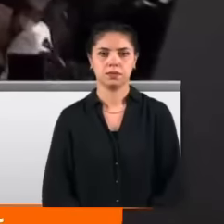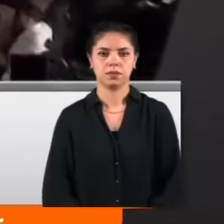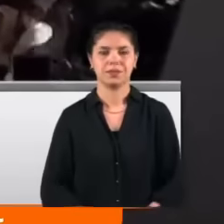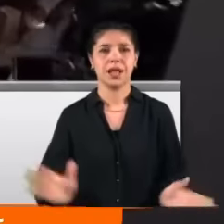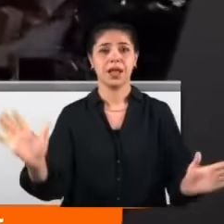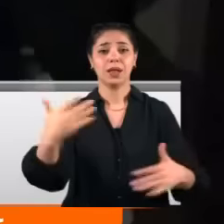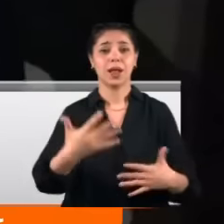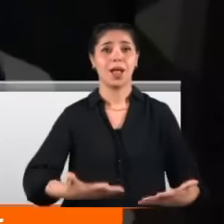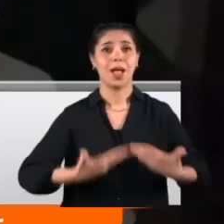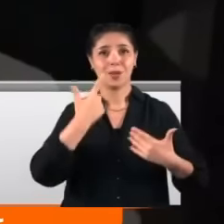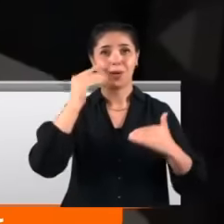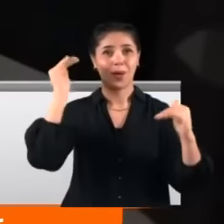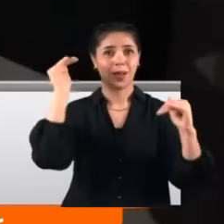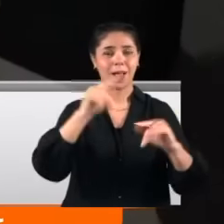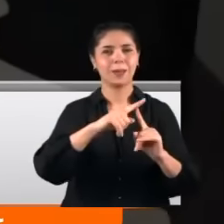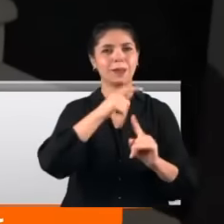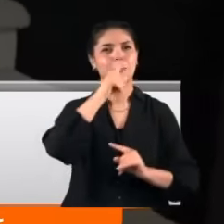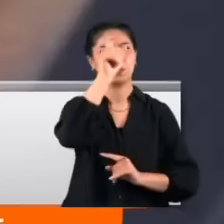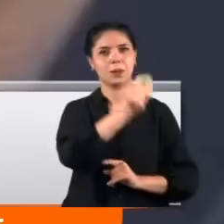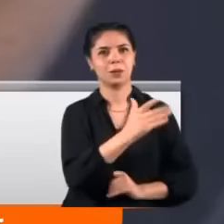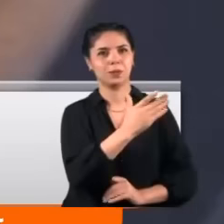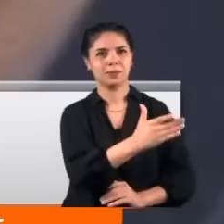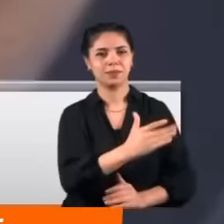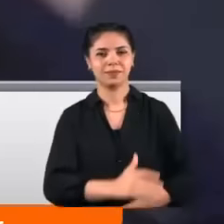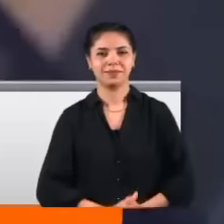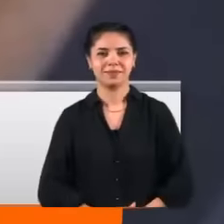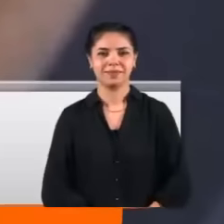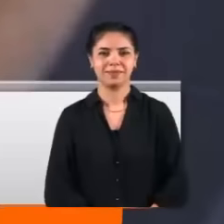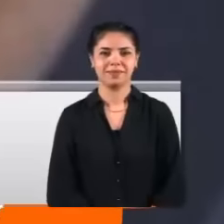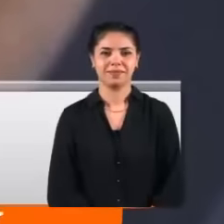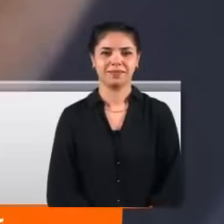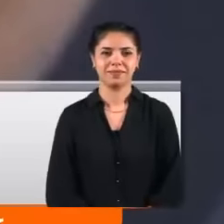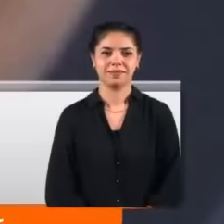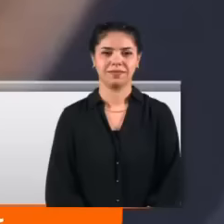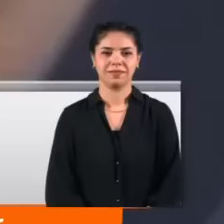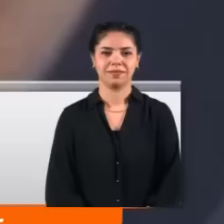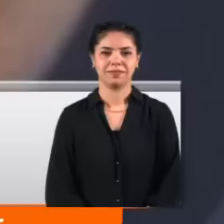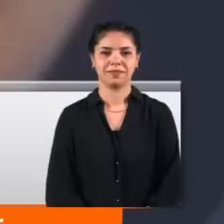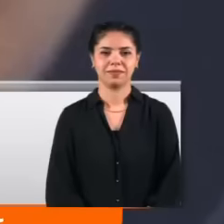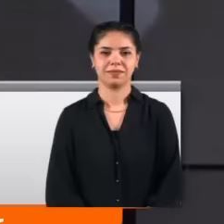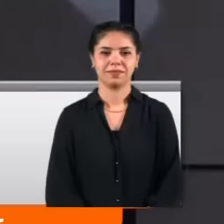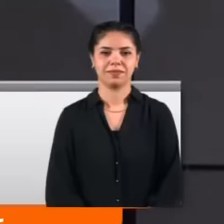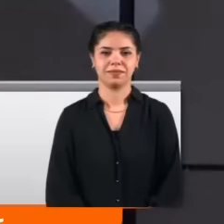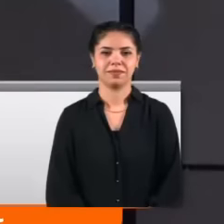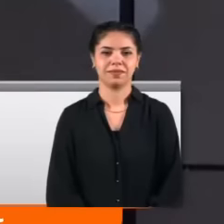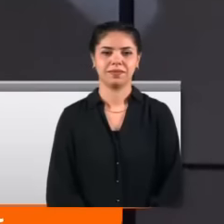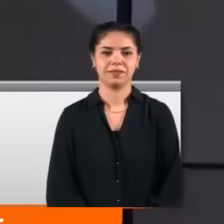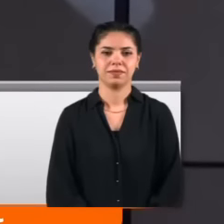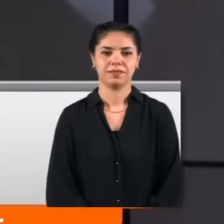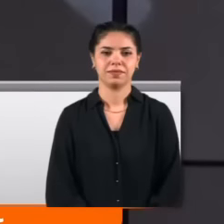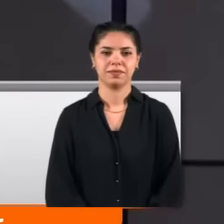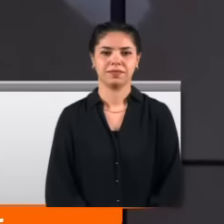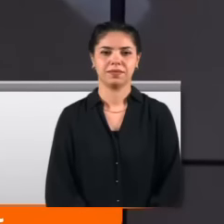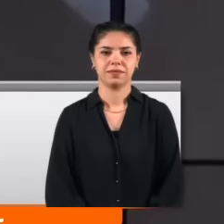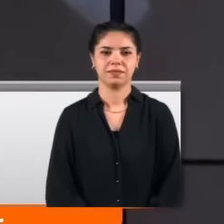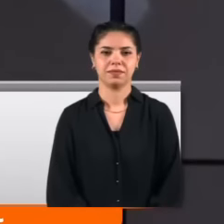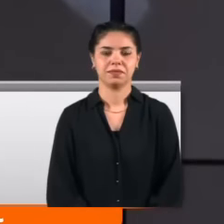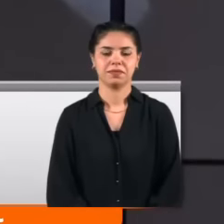Salona büyük bir coşkuyla girdi. When they took a shot at my hero and they tried to